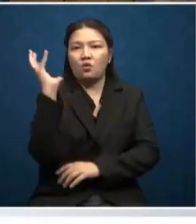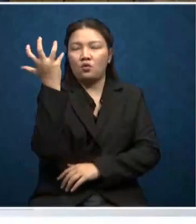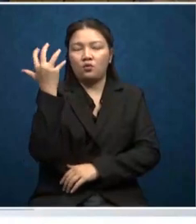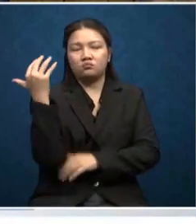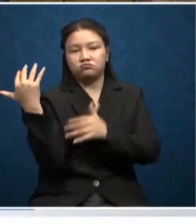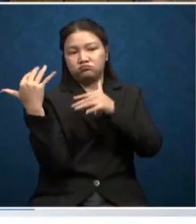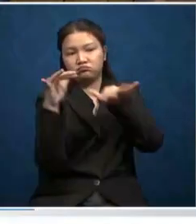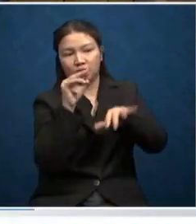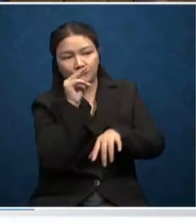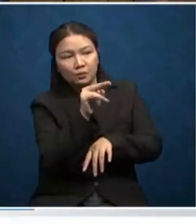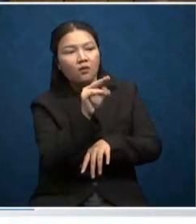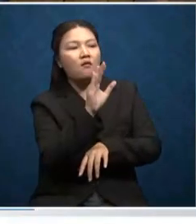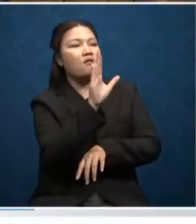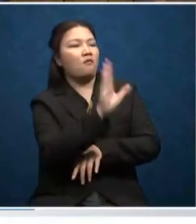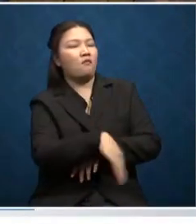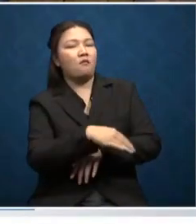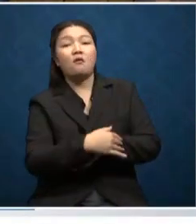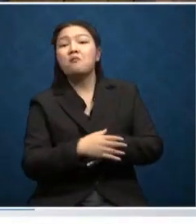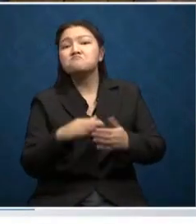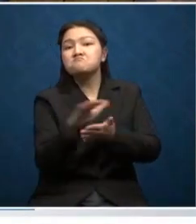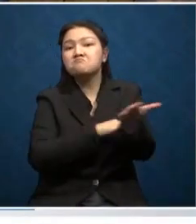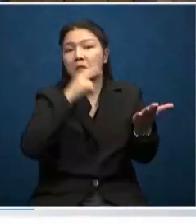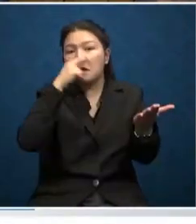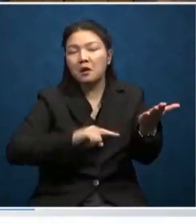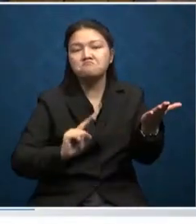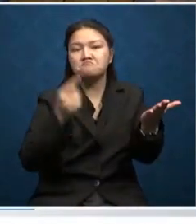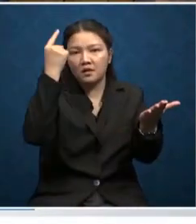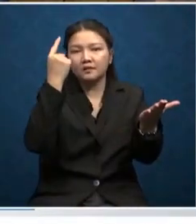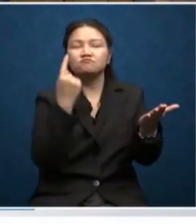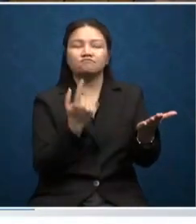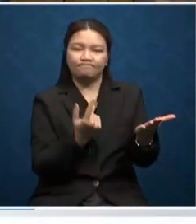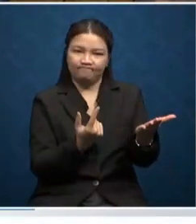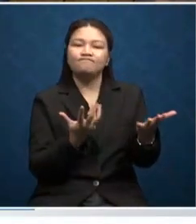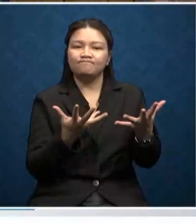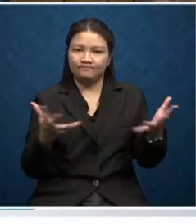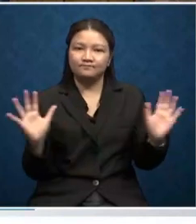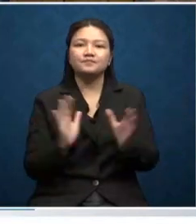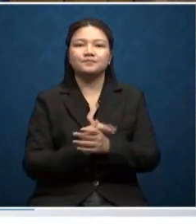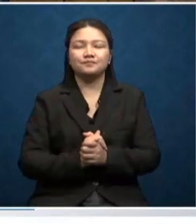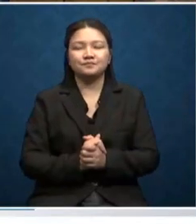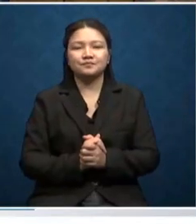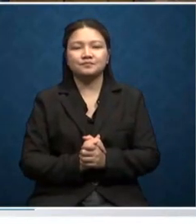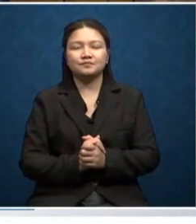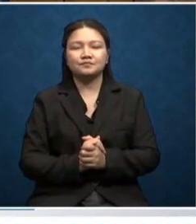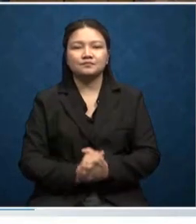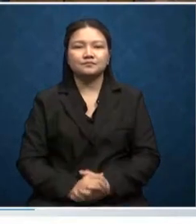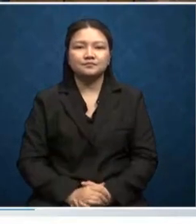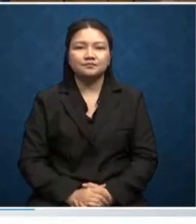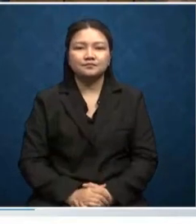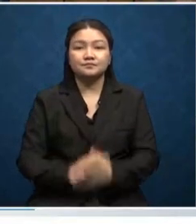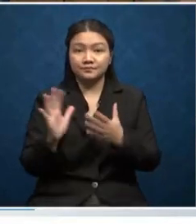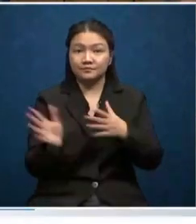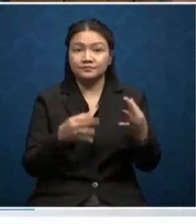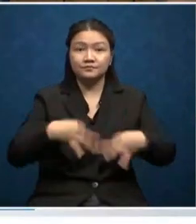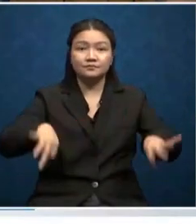มาโฟกัสที่ประเทศไทยกันมากนะครับที่สำคัญที่